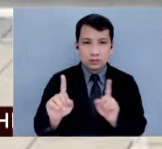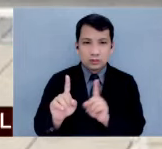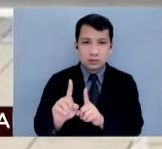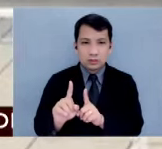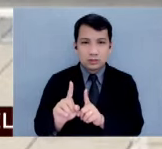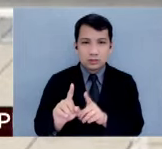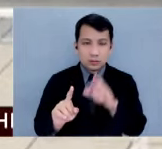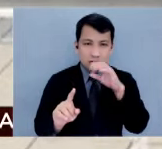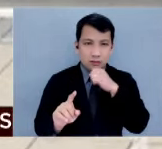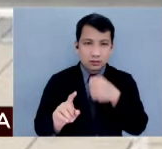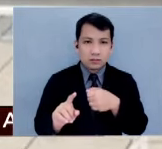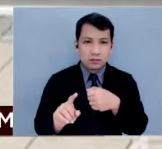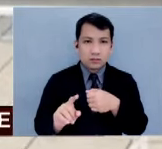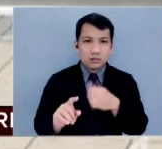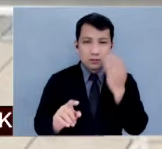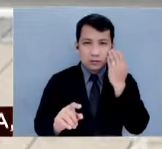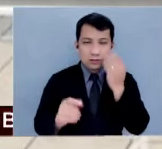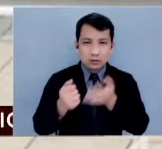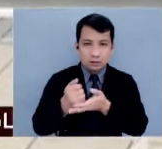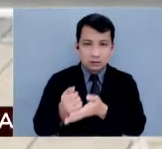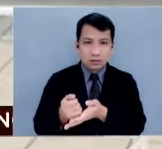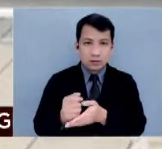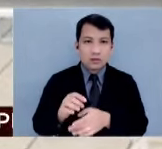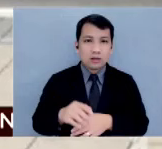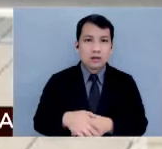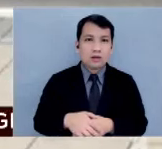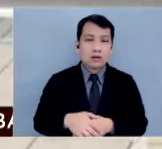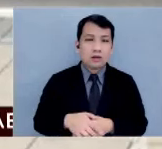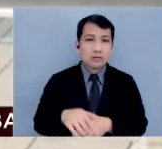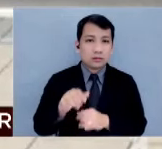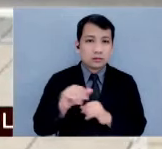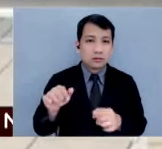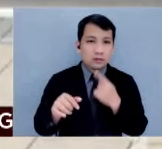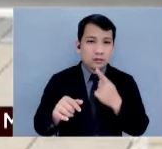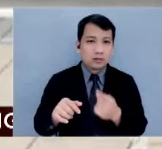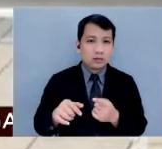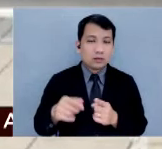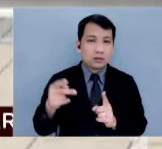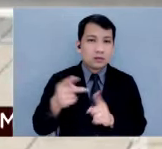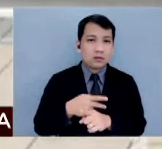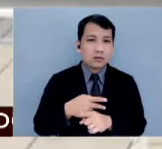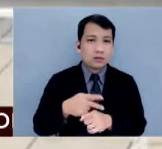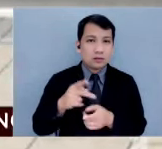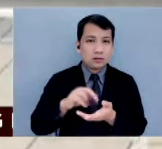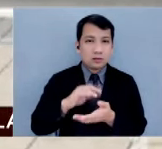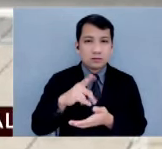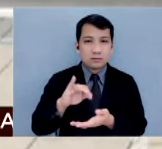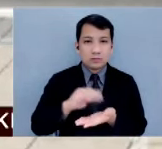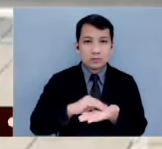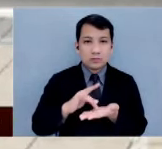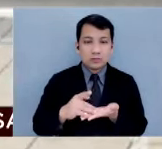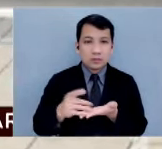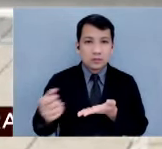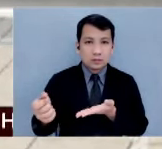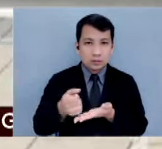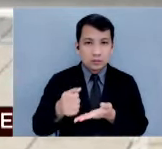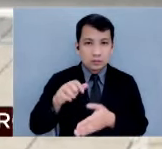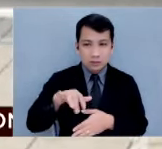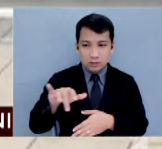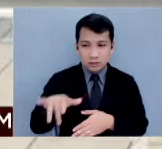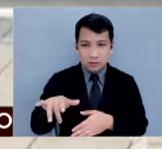at kunwaring tutulungan ng biktima. Kapag sinabi na ng biktima ang PIN ng card, ang kawatan ang pipindot sa